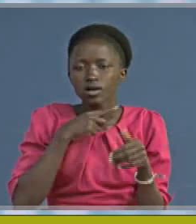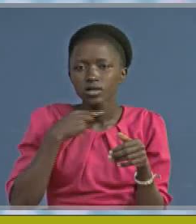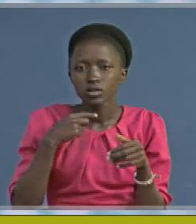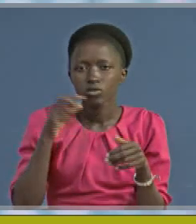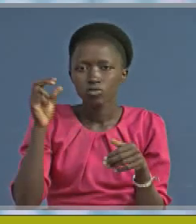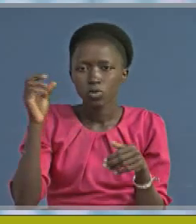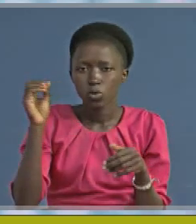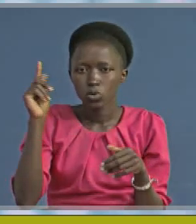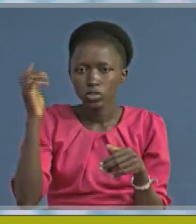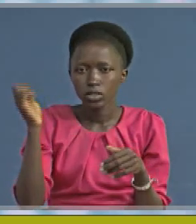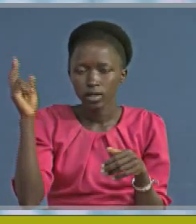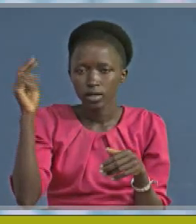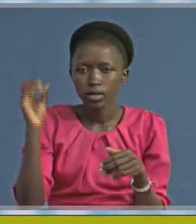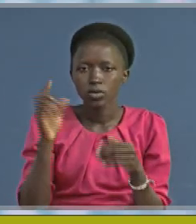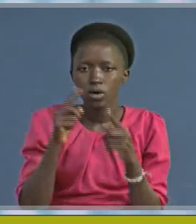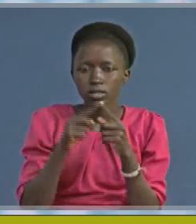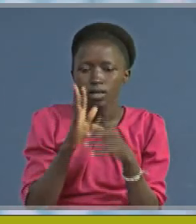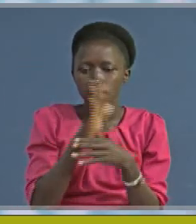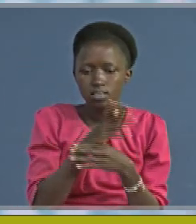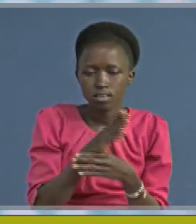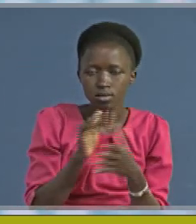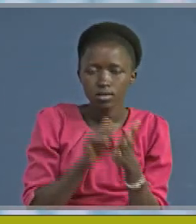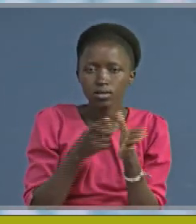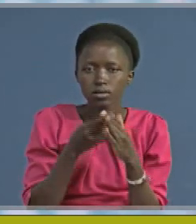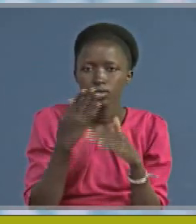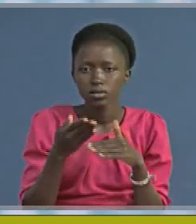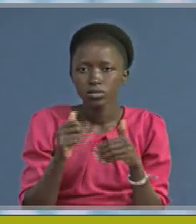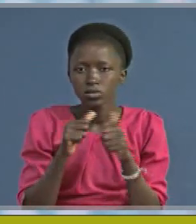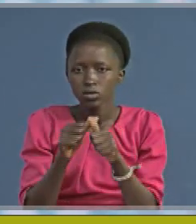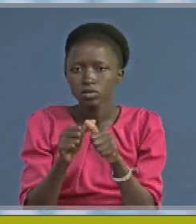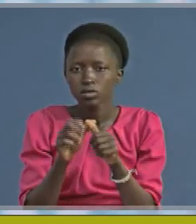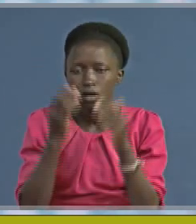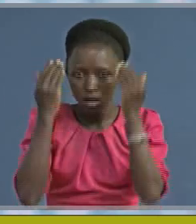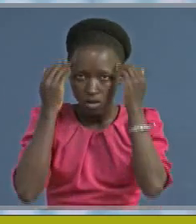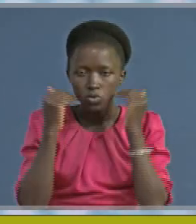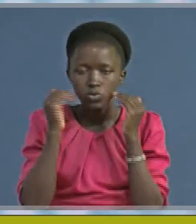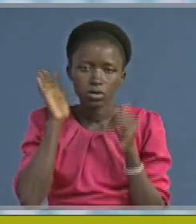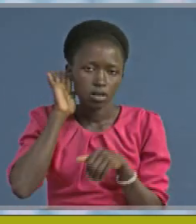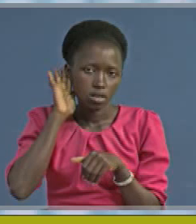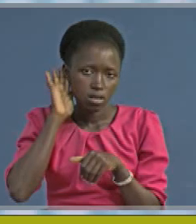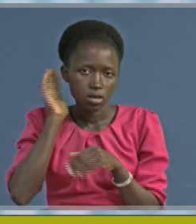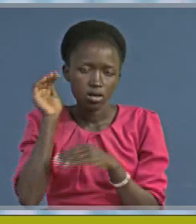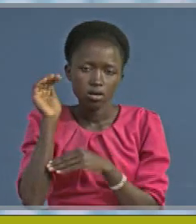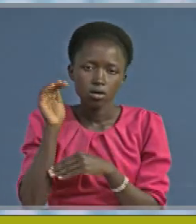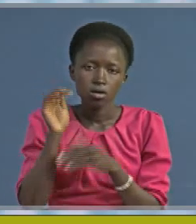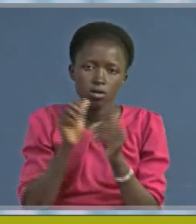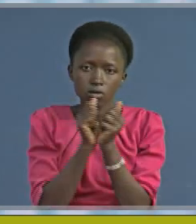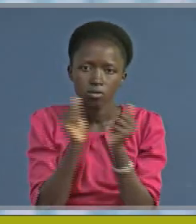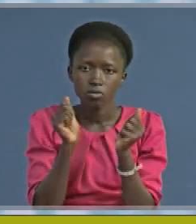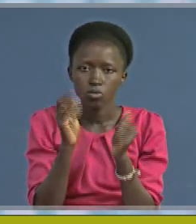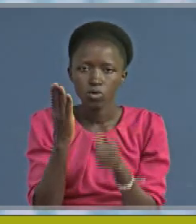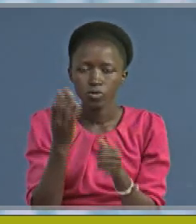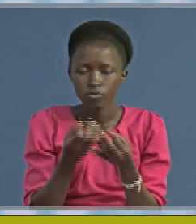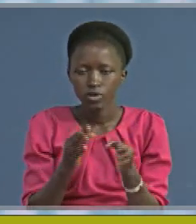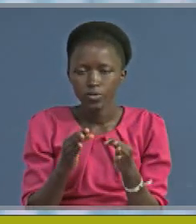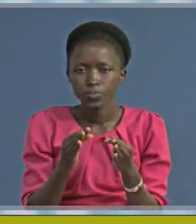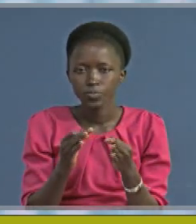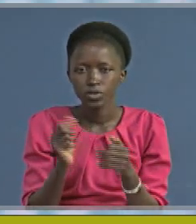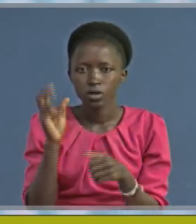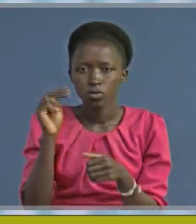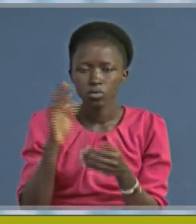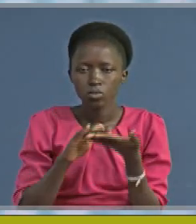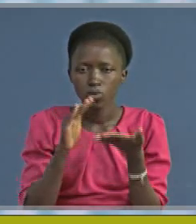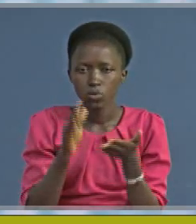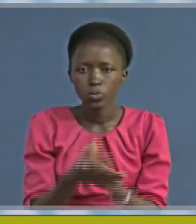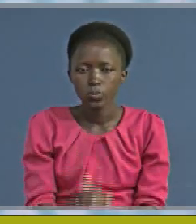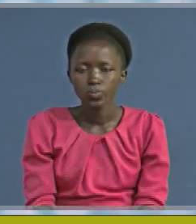Otieno atasalia katika Rumande hadi siku ya Alhamisi, ambapo mahakama hiyo itasikiliza ombi lake la kuachiliwa kwa dhamana. Ali Masharia na